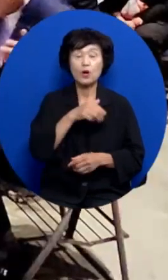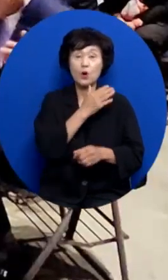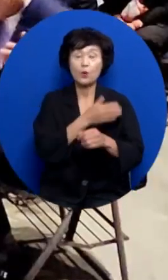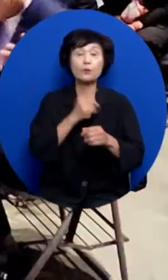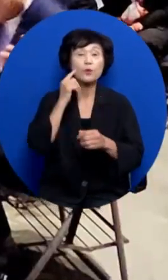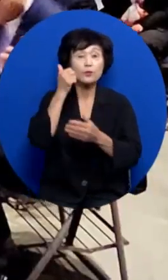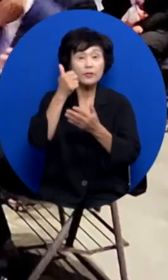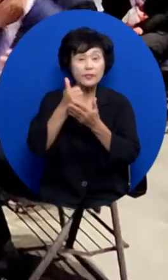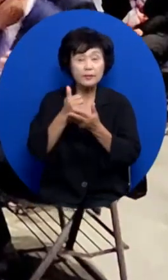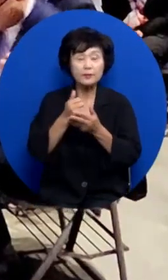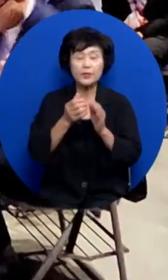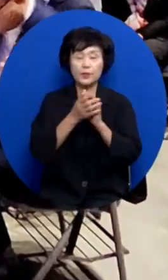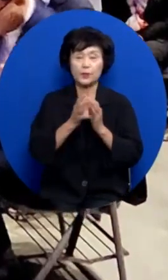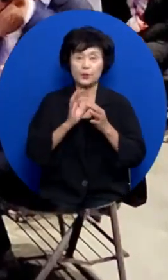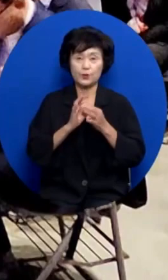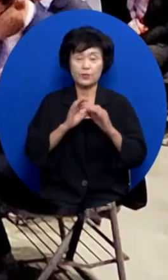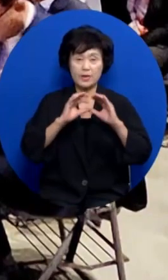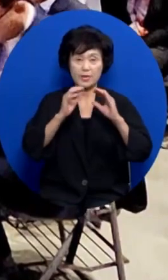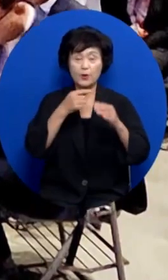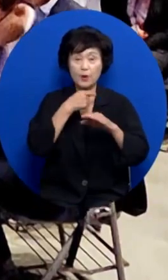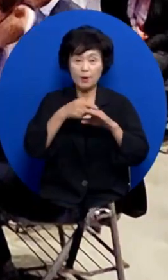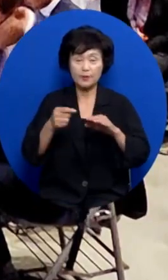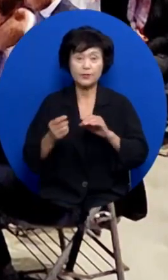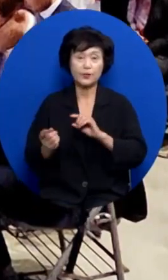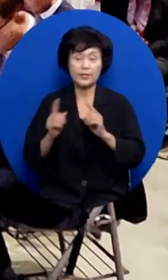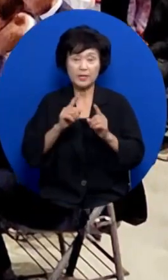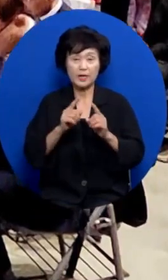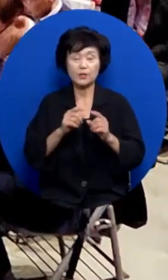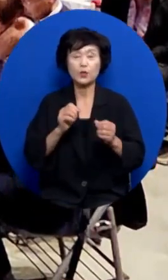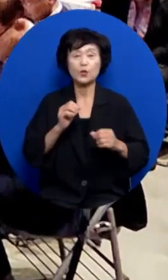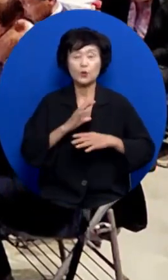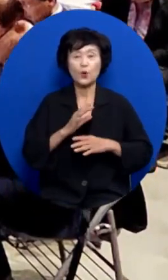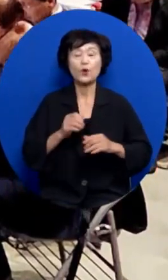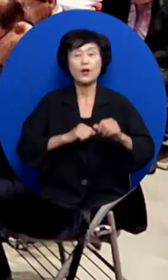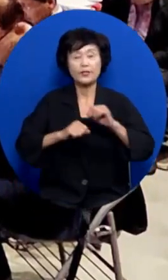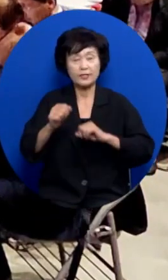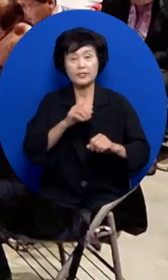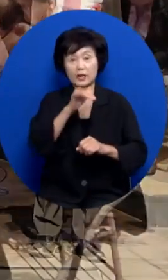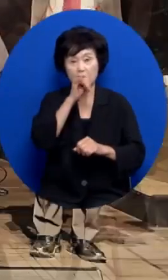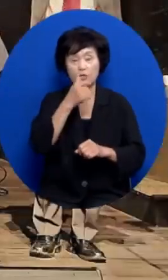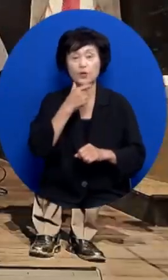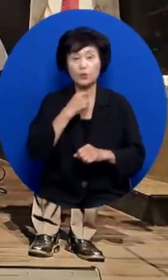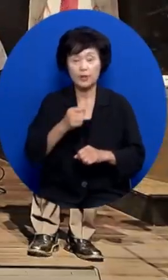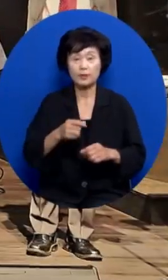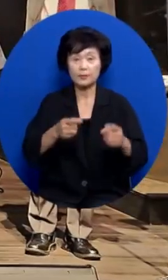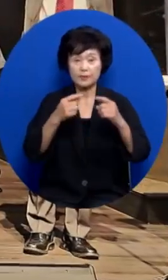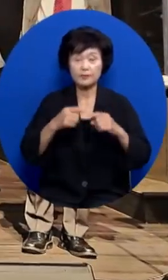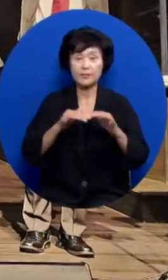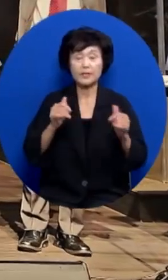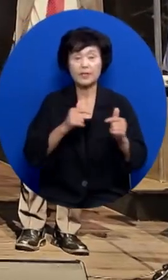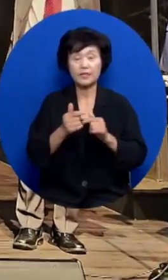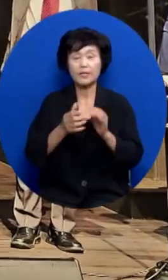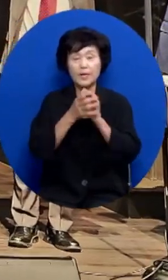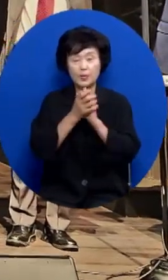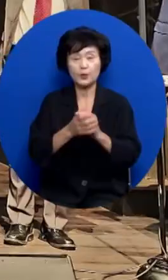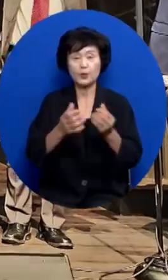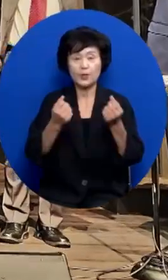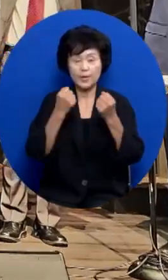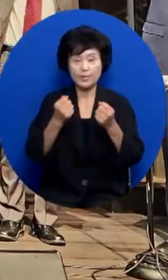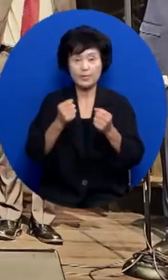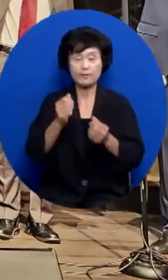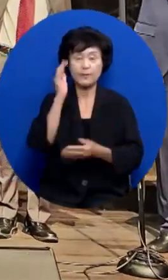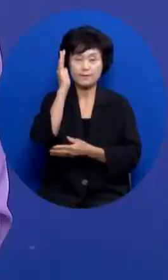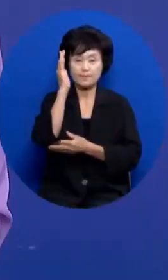목사는 기도를 통해 나라와 민족이 살아나는 놀라운 역사가 일어나길 바란다며 참석자들에게 기도의 힘을 강조했습니다.